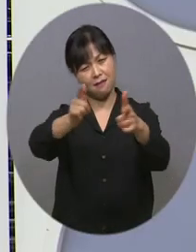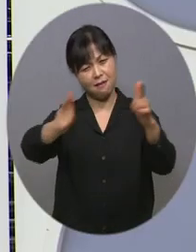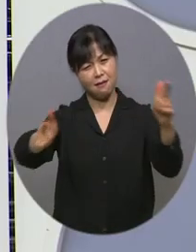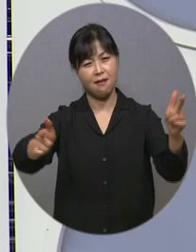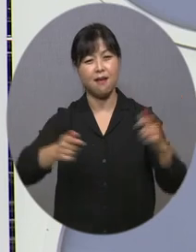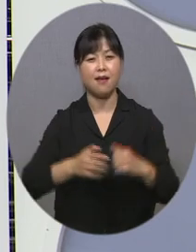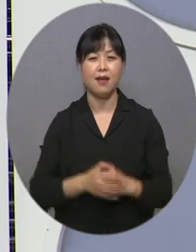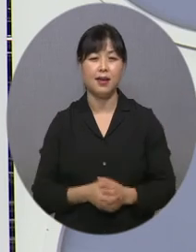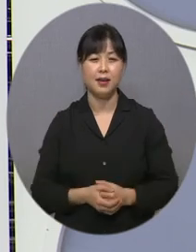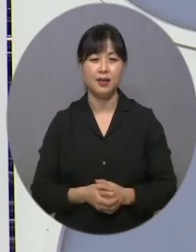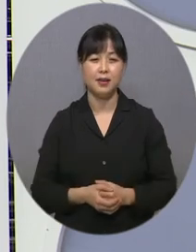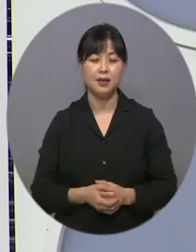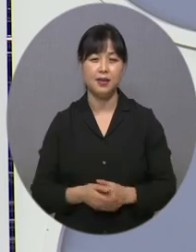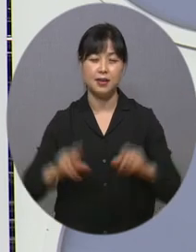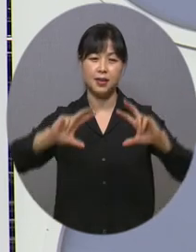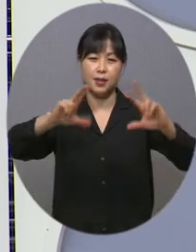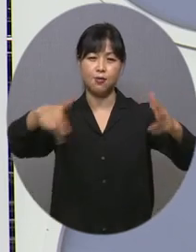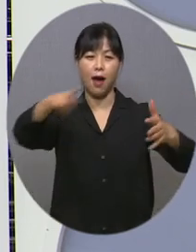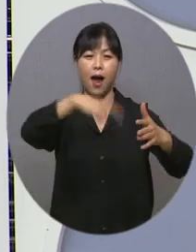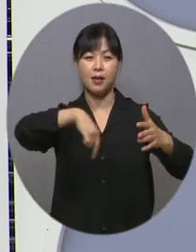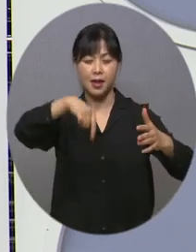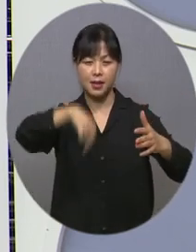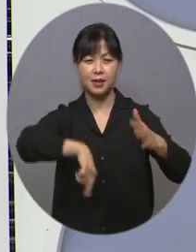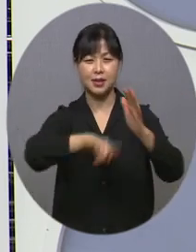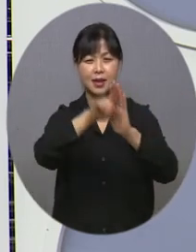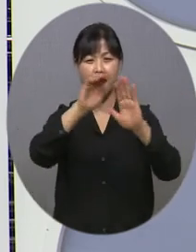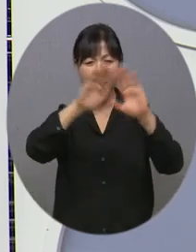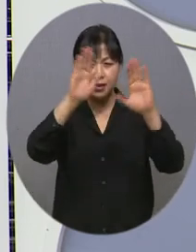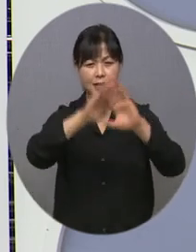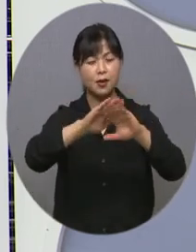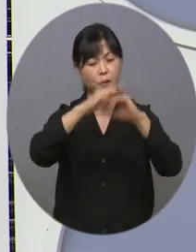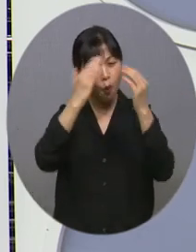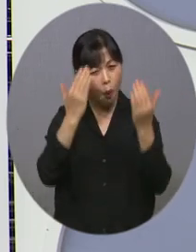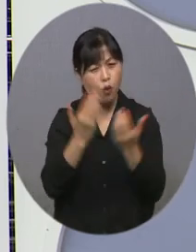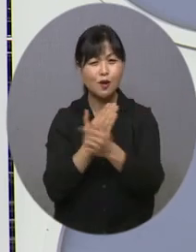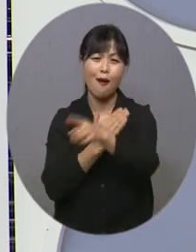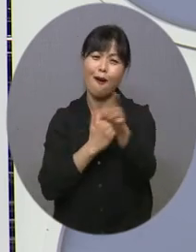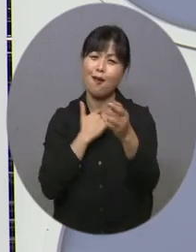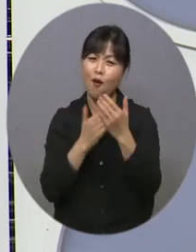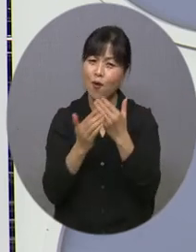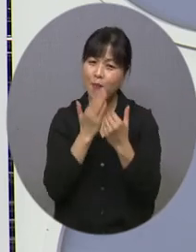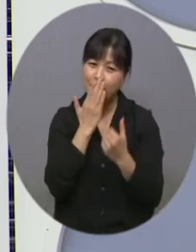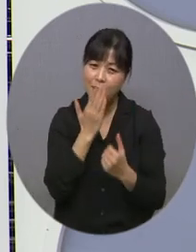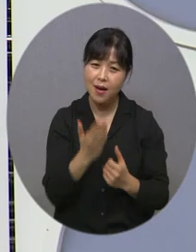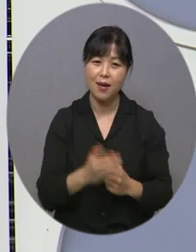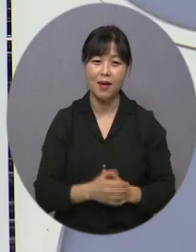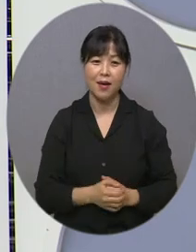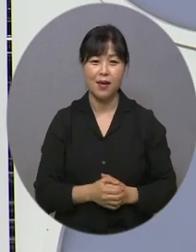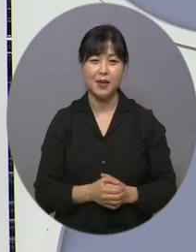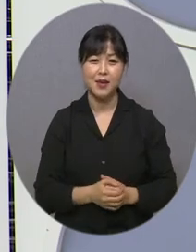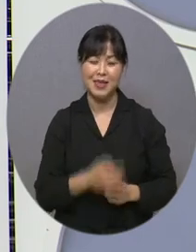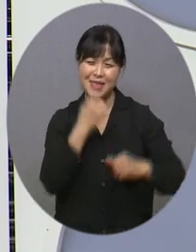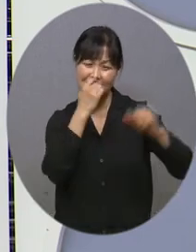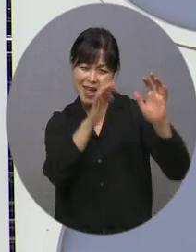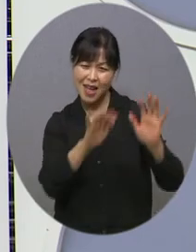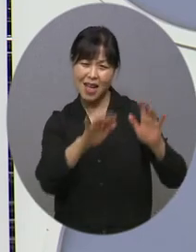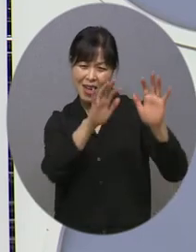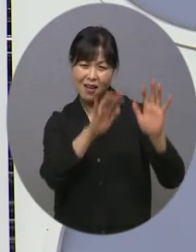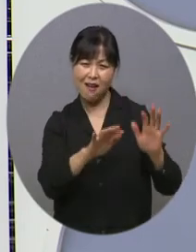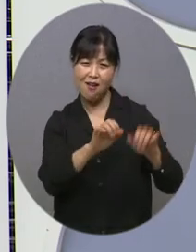뭐 우리 지구상에 있는 모든 날씨가 다 존재하고요. 네? 심지어 이제 만년설까지 있잖아요.